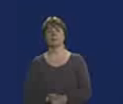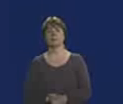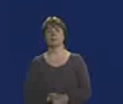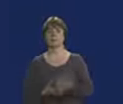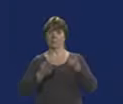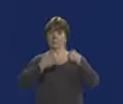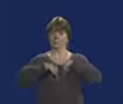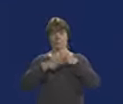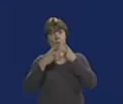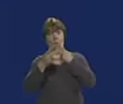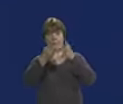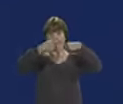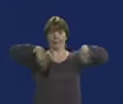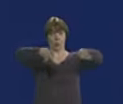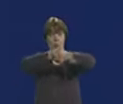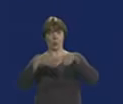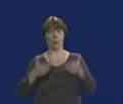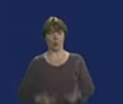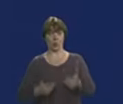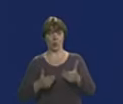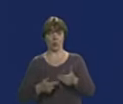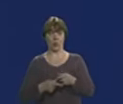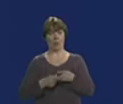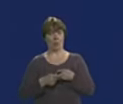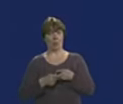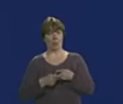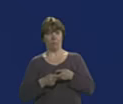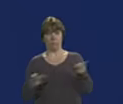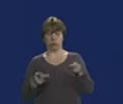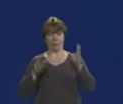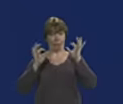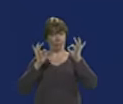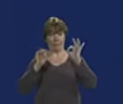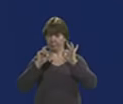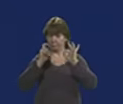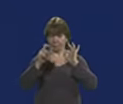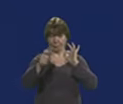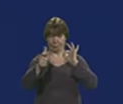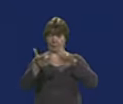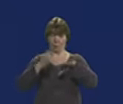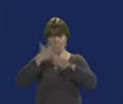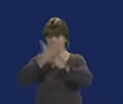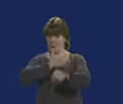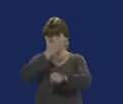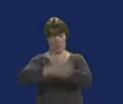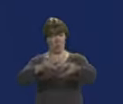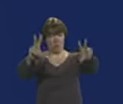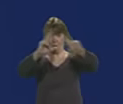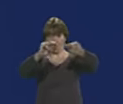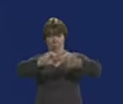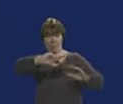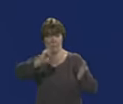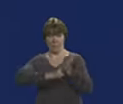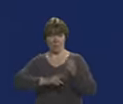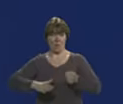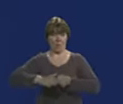Je suis devant vous. Je vous dirai exactement ce que nous allons faire pour les 5 années qui viennent. Mais je suis devant